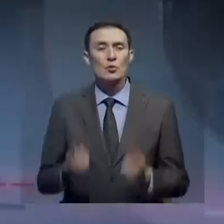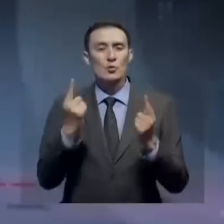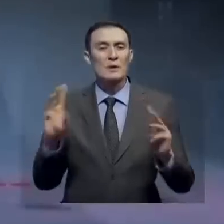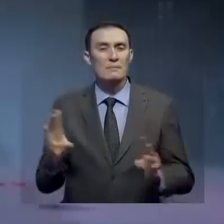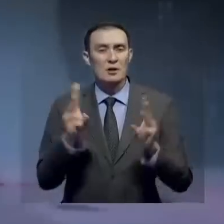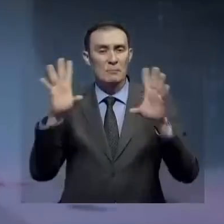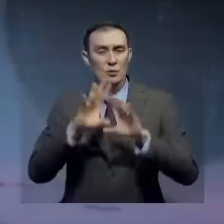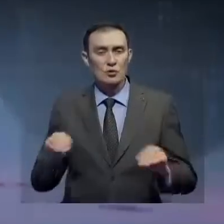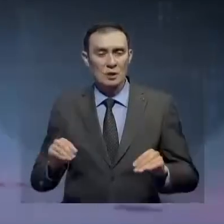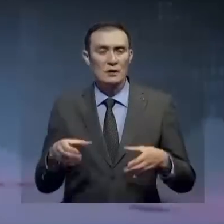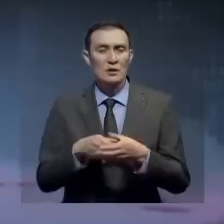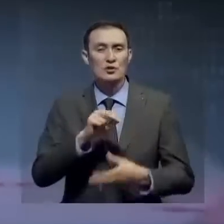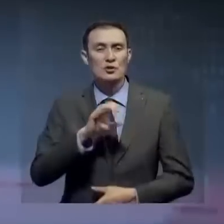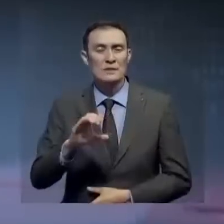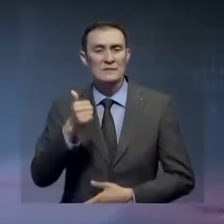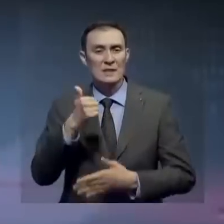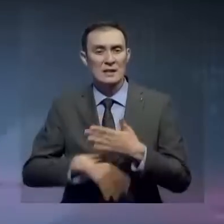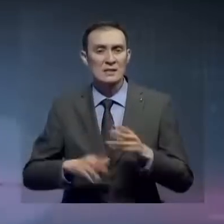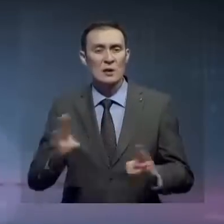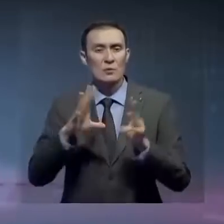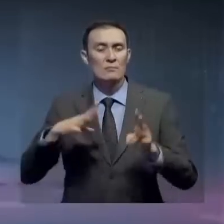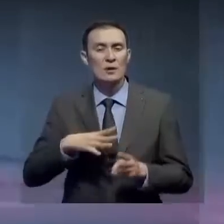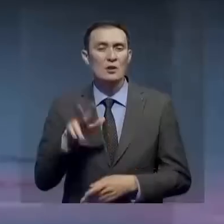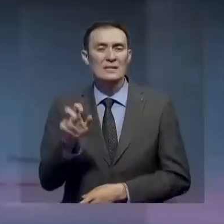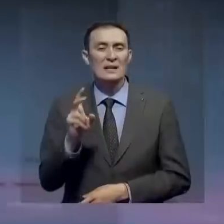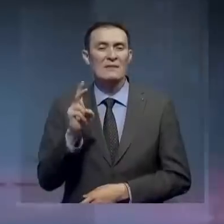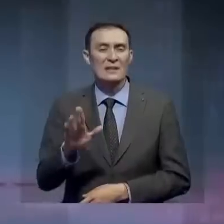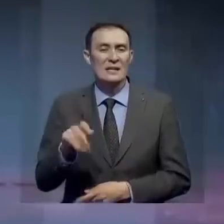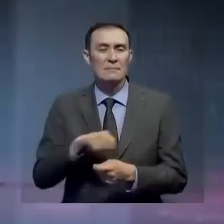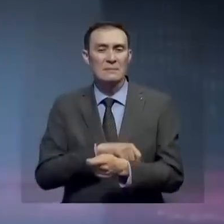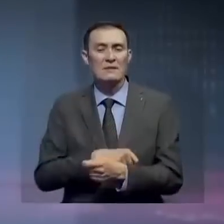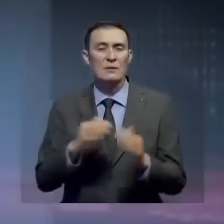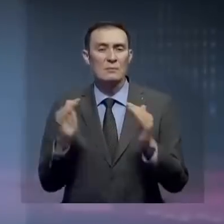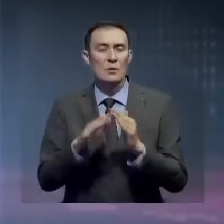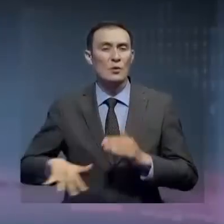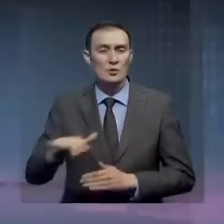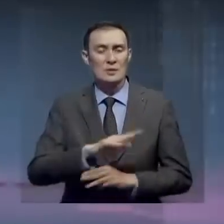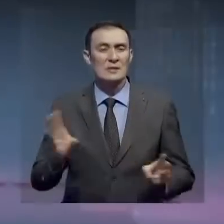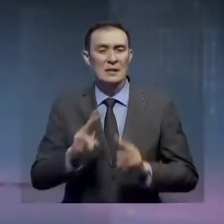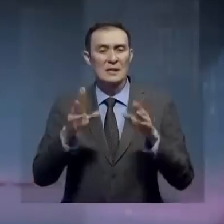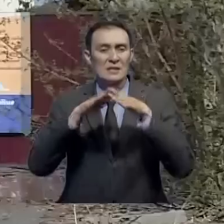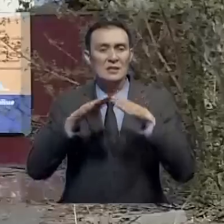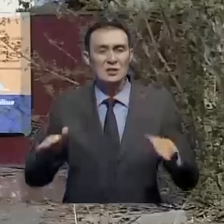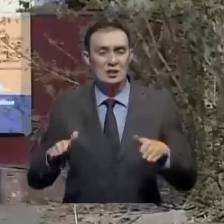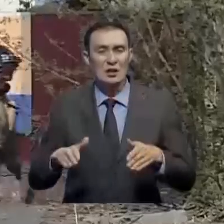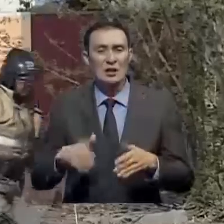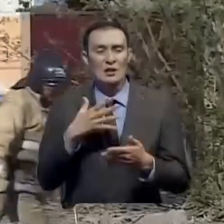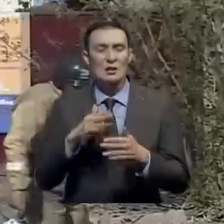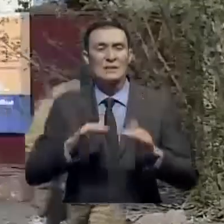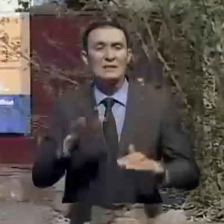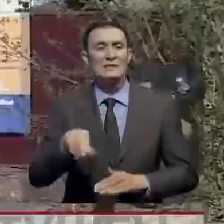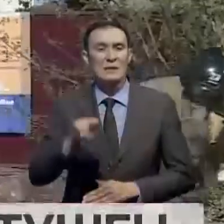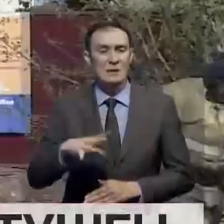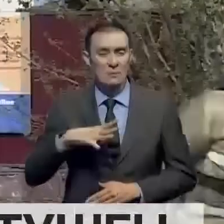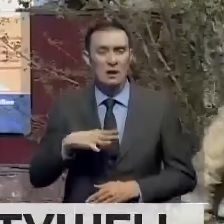Крупный пожар потушили сотрудники ДЧС в столице. Огнем было объято около 300 квадратных метров жилой площади. Загорелась крыша частного